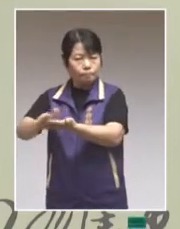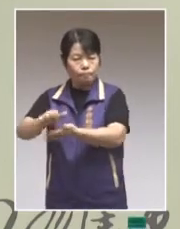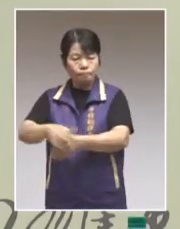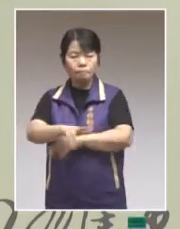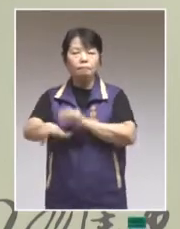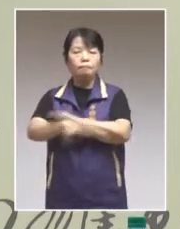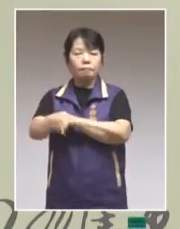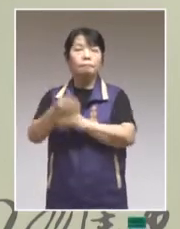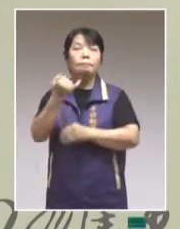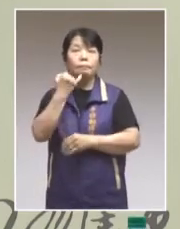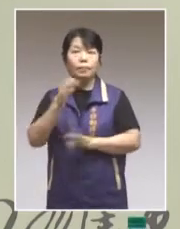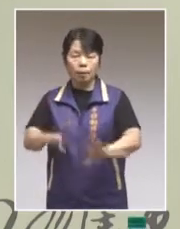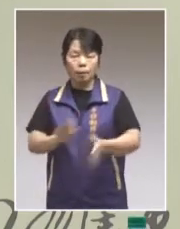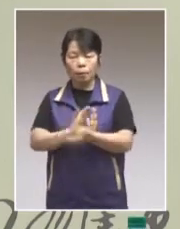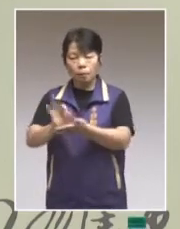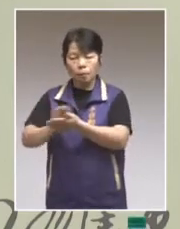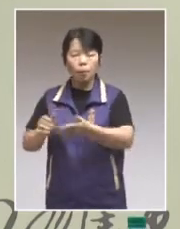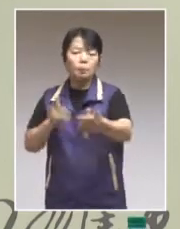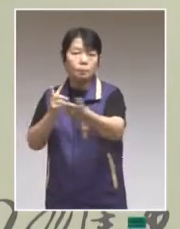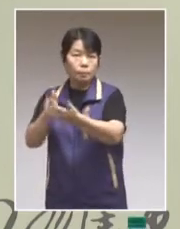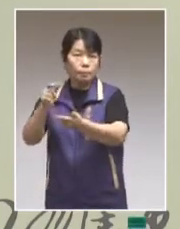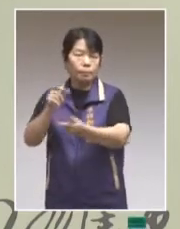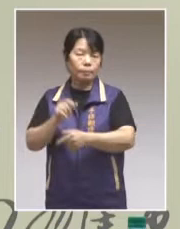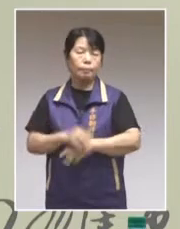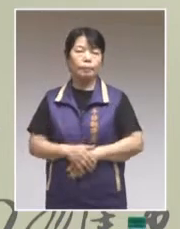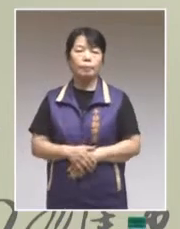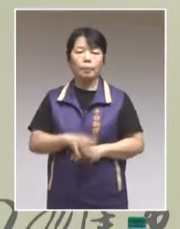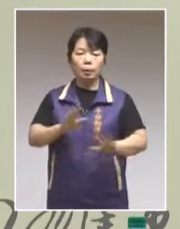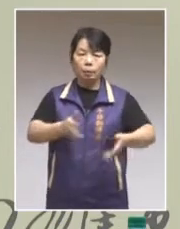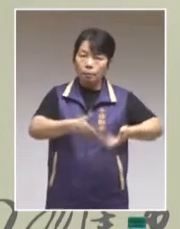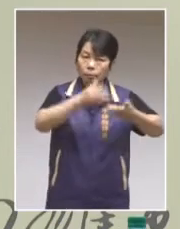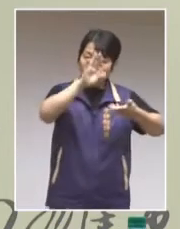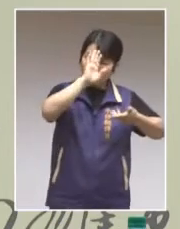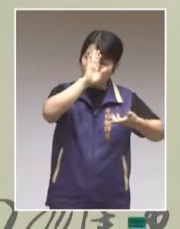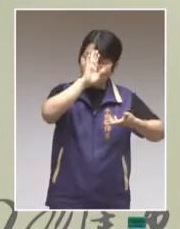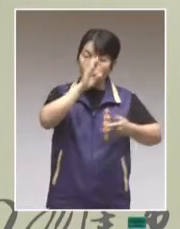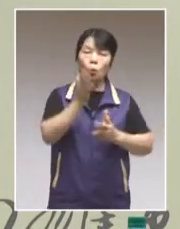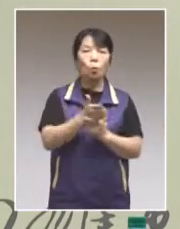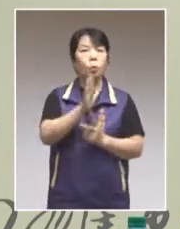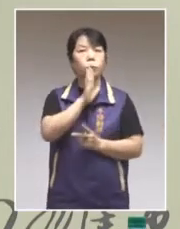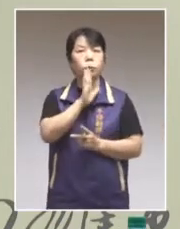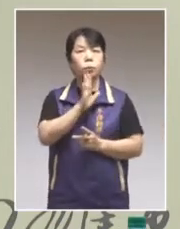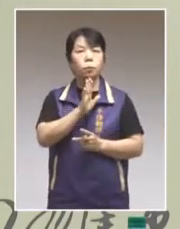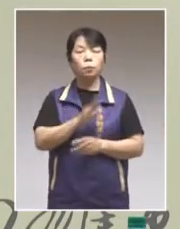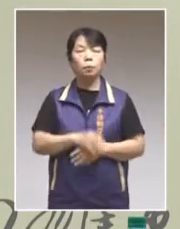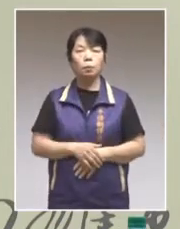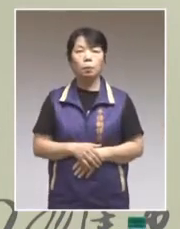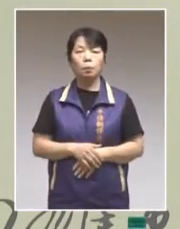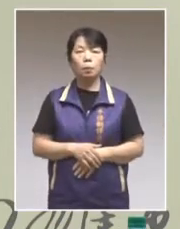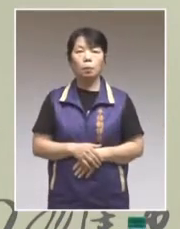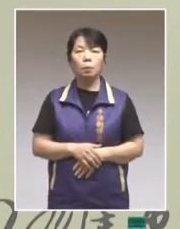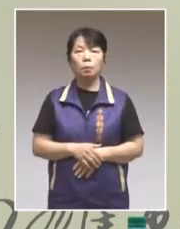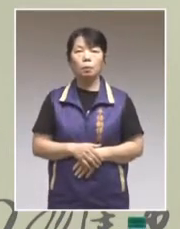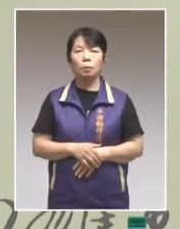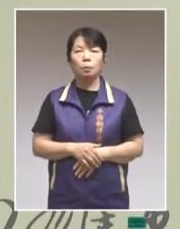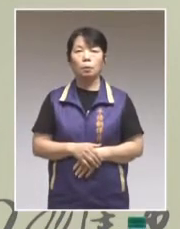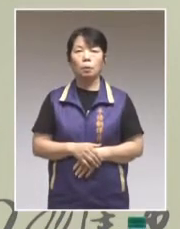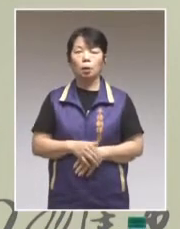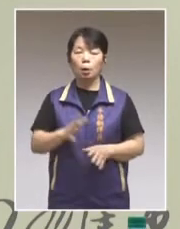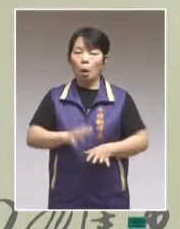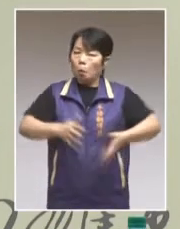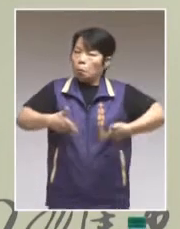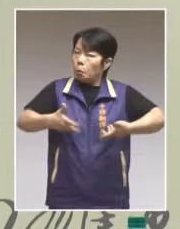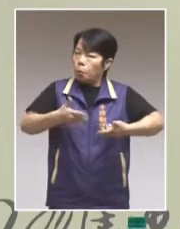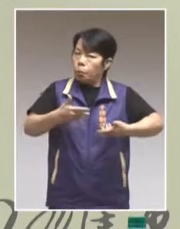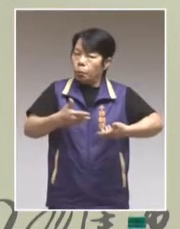一些应用的一些调配。那这些可能是轻症，那或者是比较没有时间或者是急